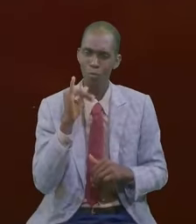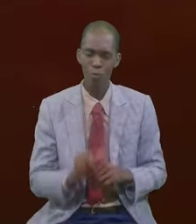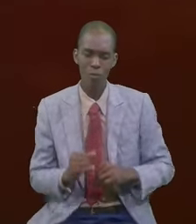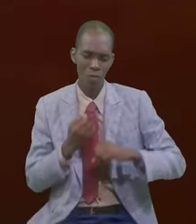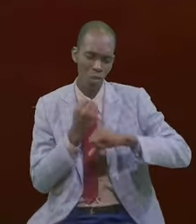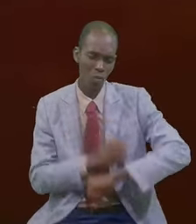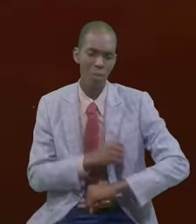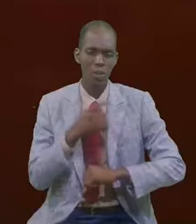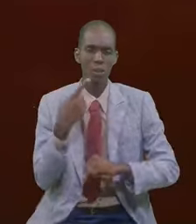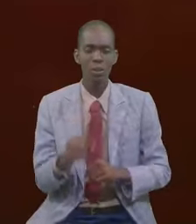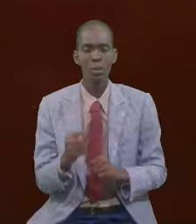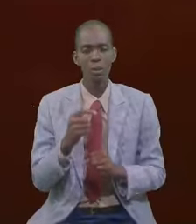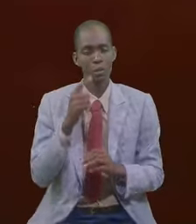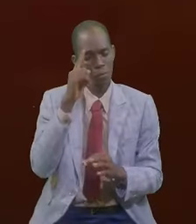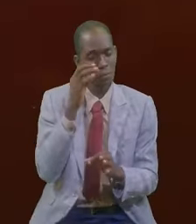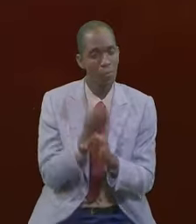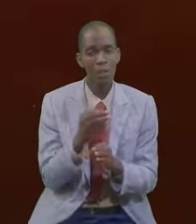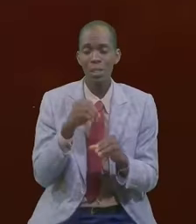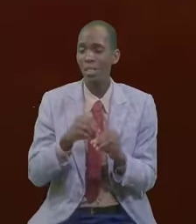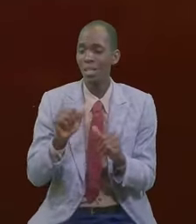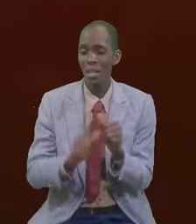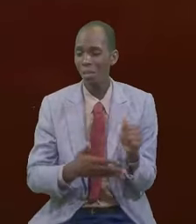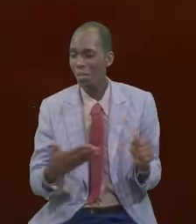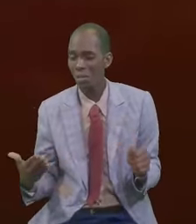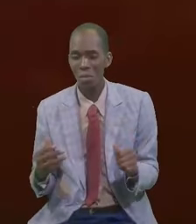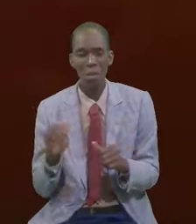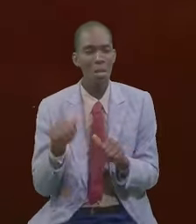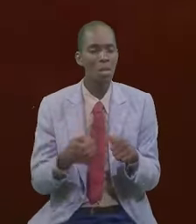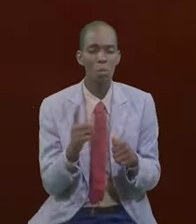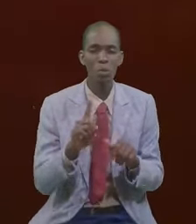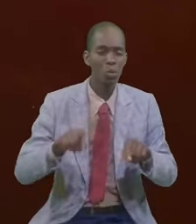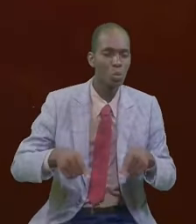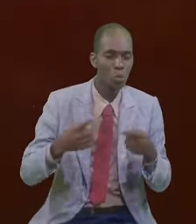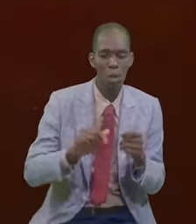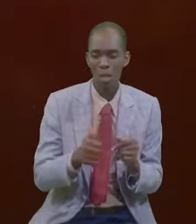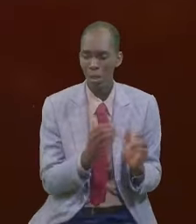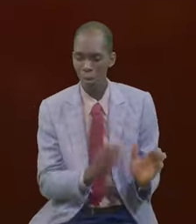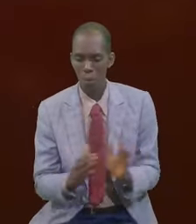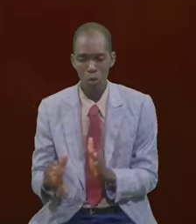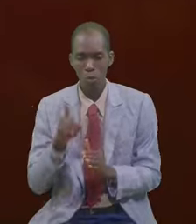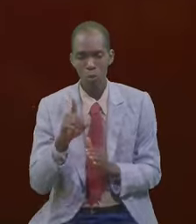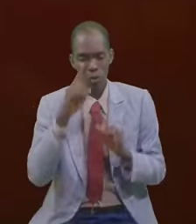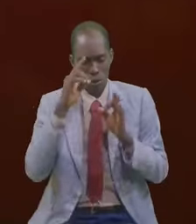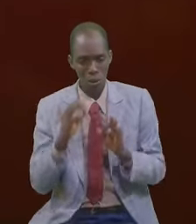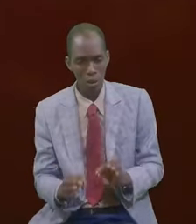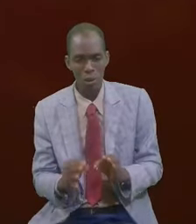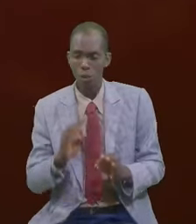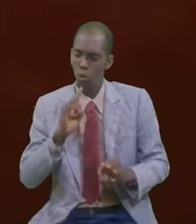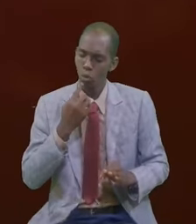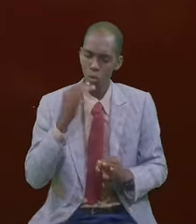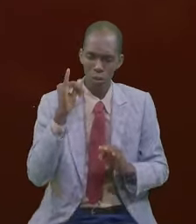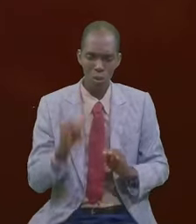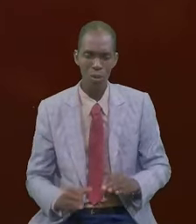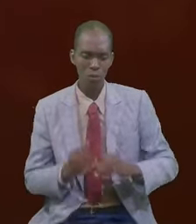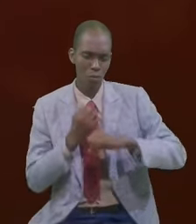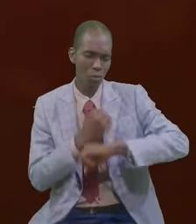foi en tout ce que vous faites, où que vous soyez, les projets que vous concevez. Vous combattez pour la foi